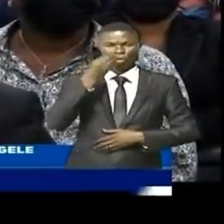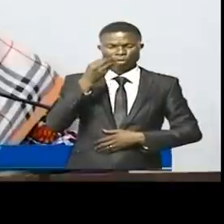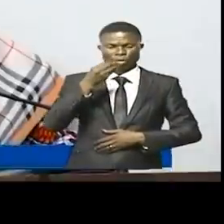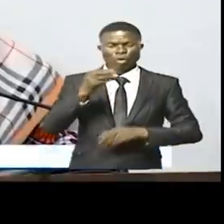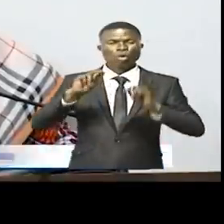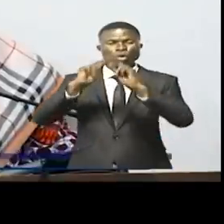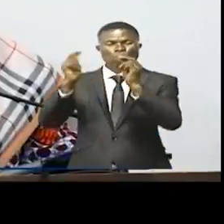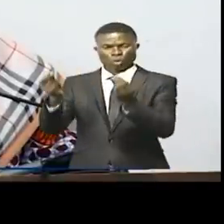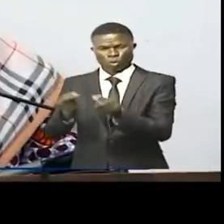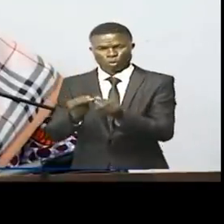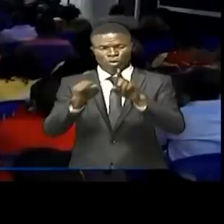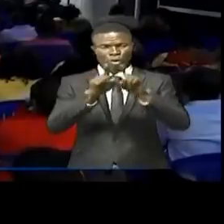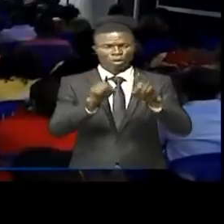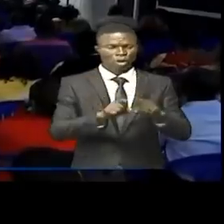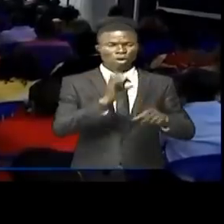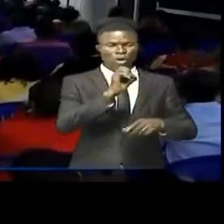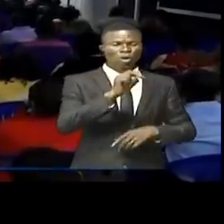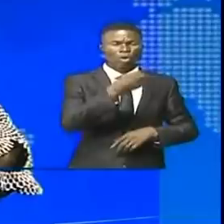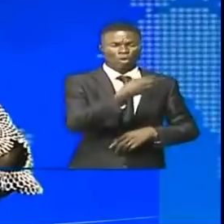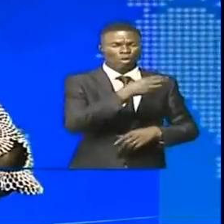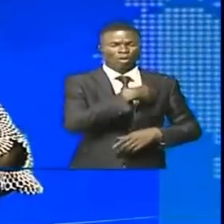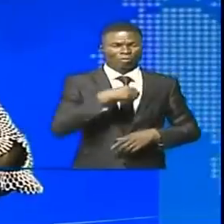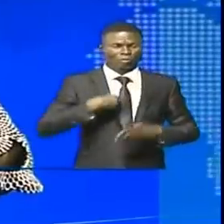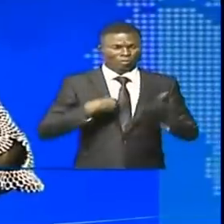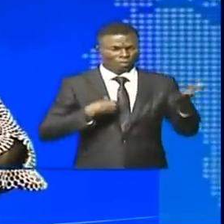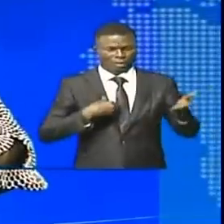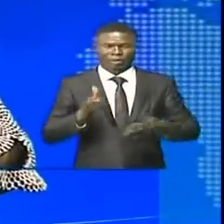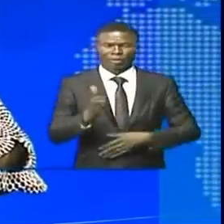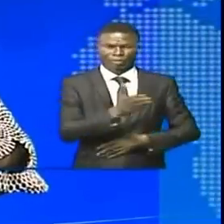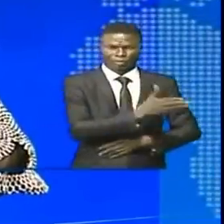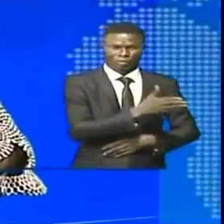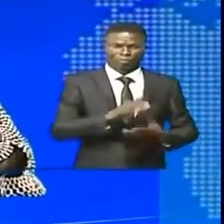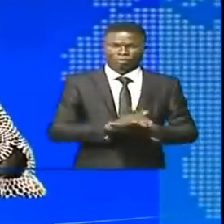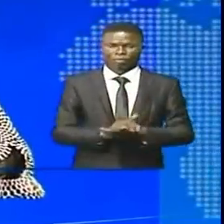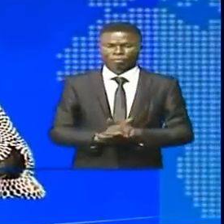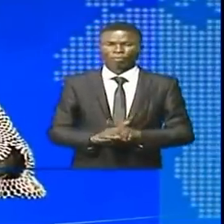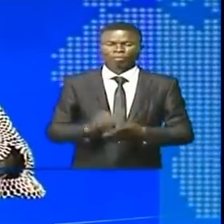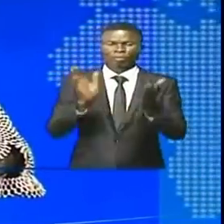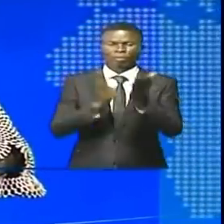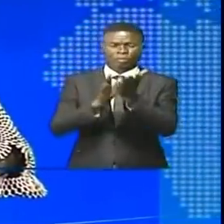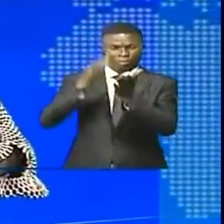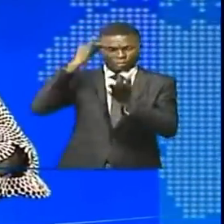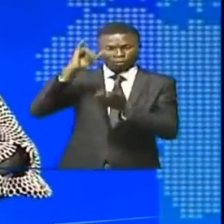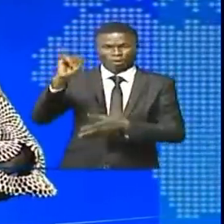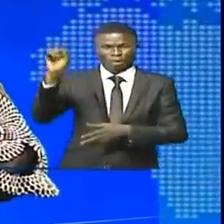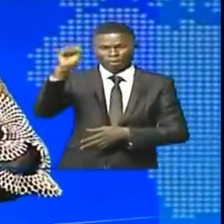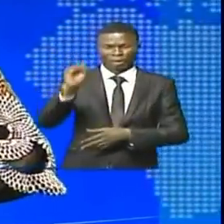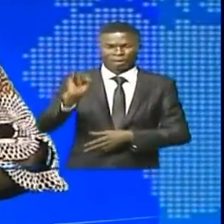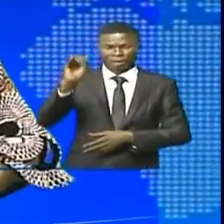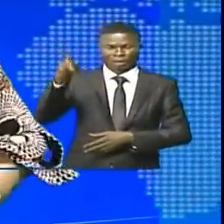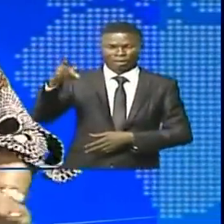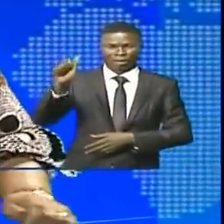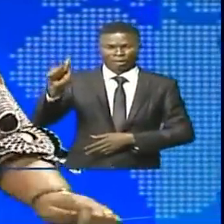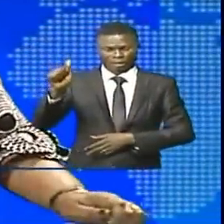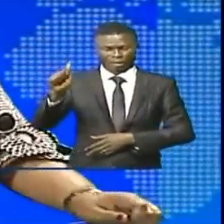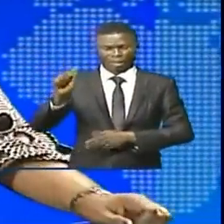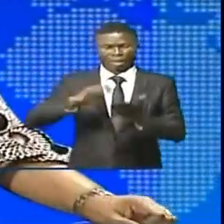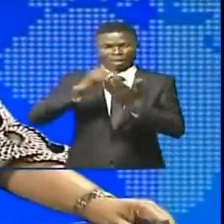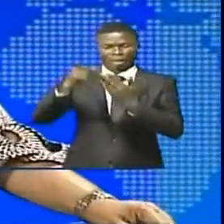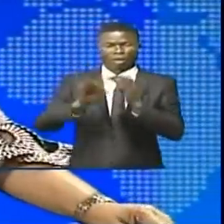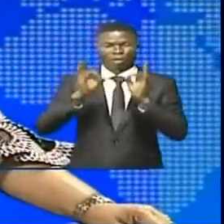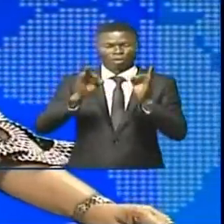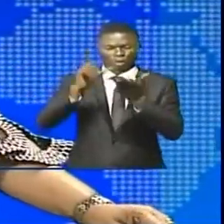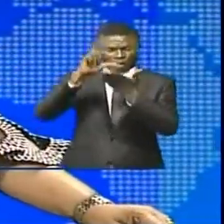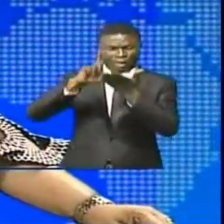et organisations féminines n'hésites pas à pic déjà le nouveau programme éducatif lmd licence